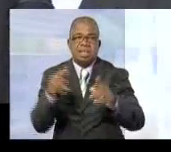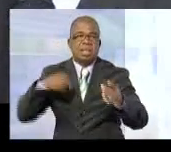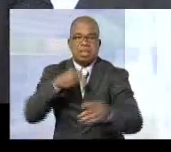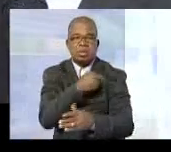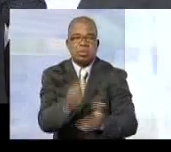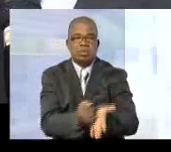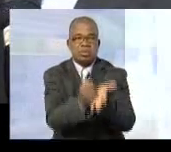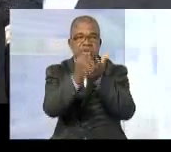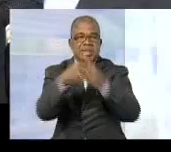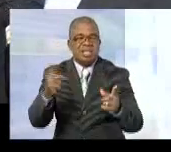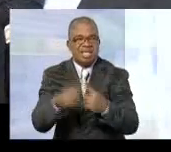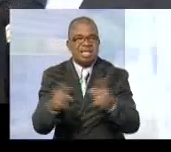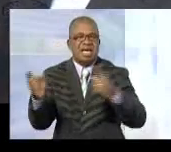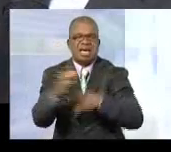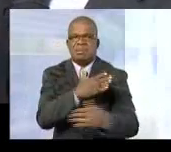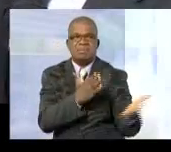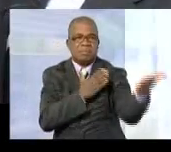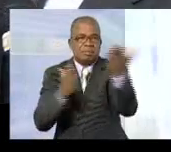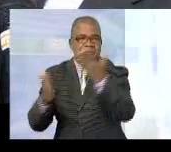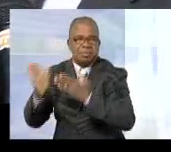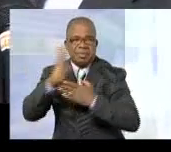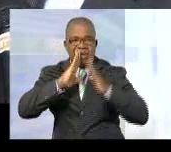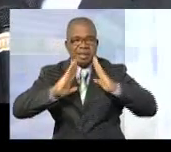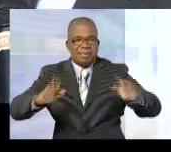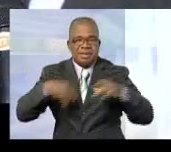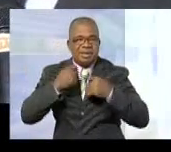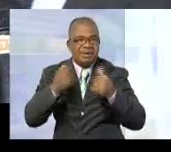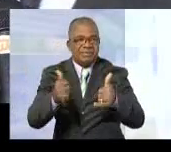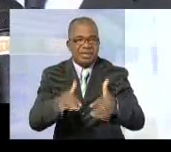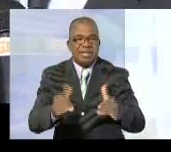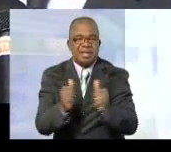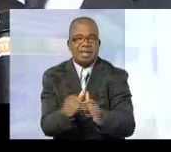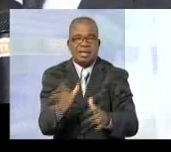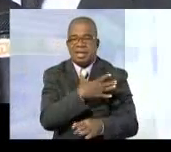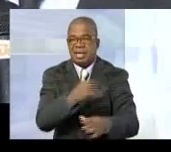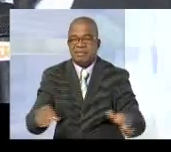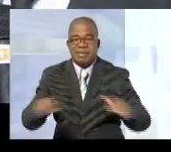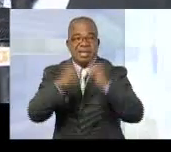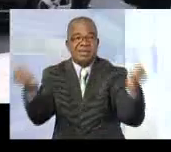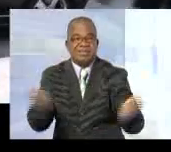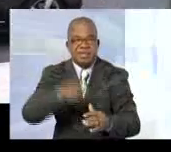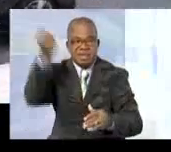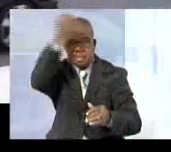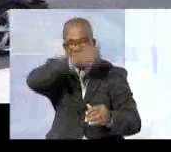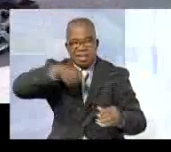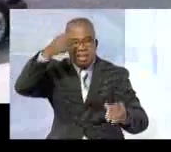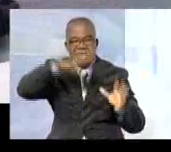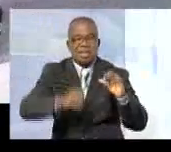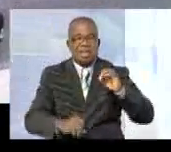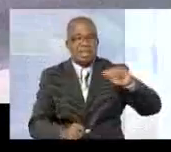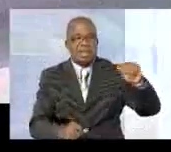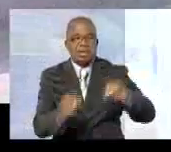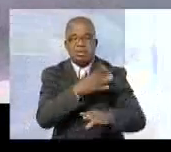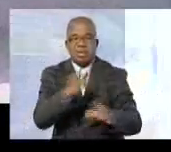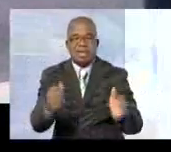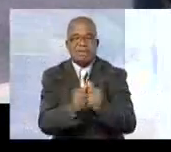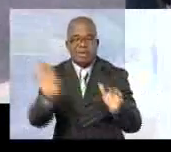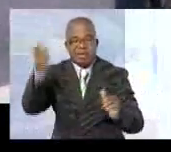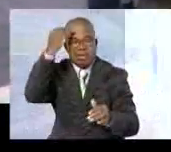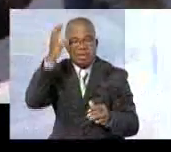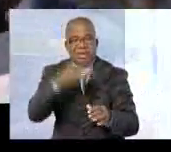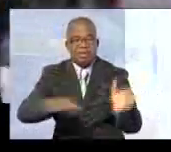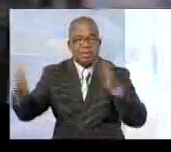pour que les trois pôles qui concernent le Mali puissent, avec la CEDEAO, continuer le travail. Avec le ministre en charge de la